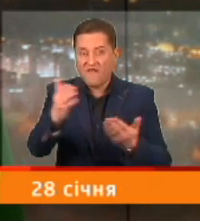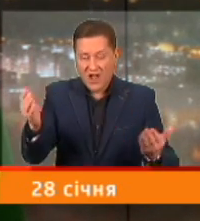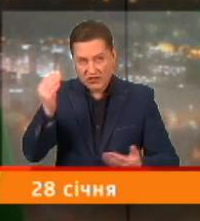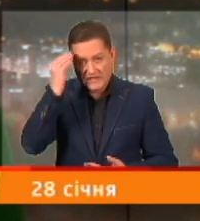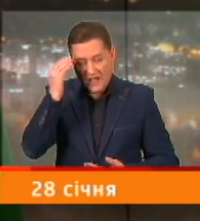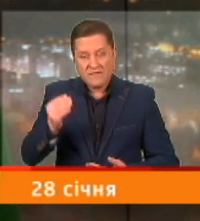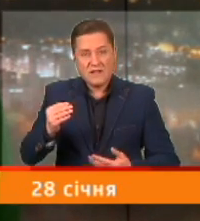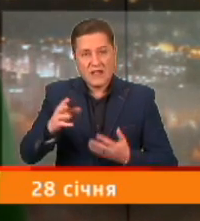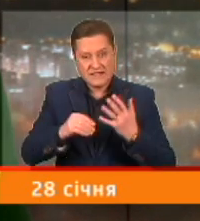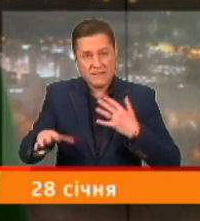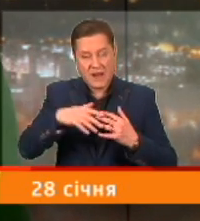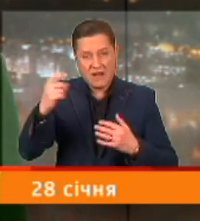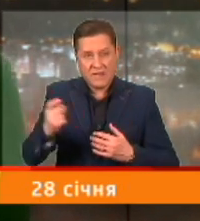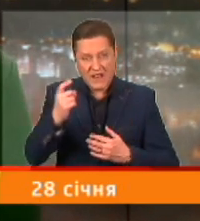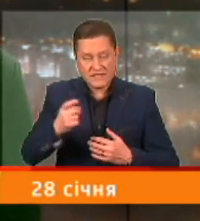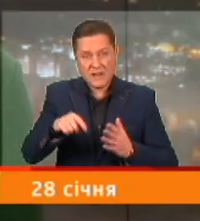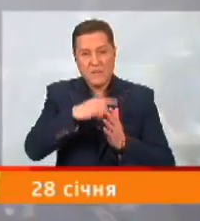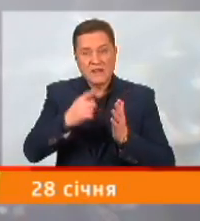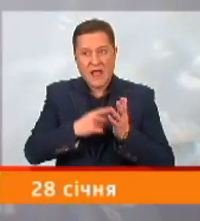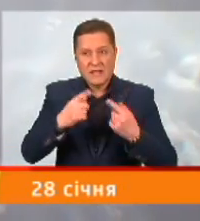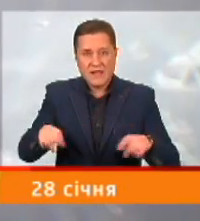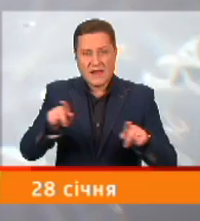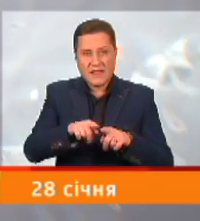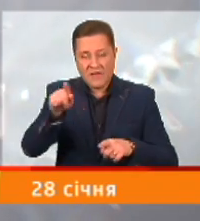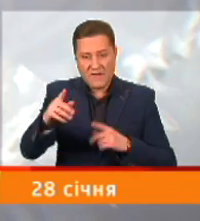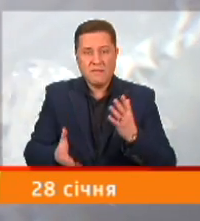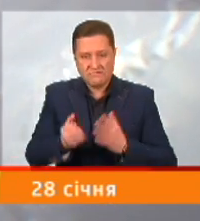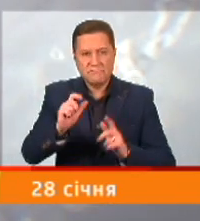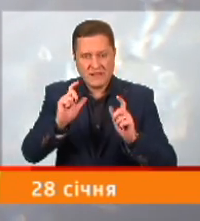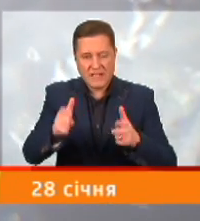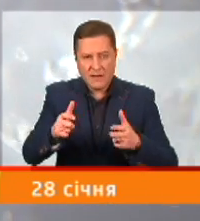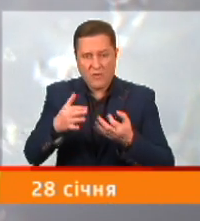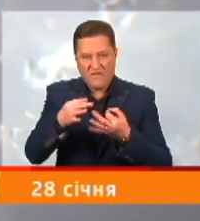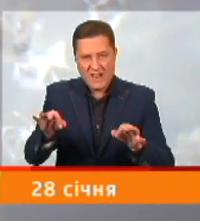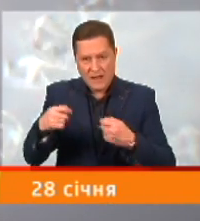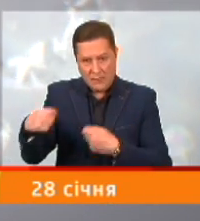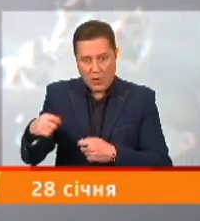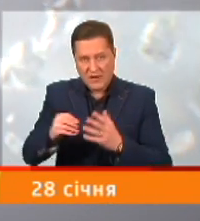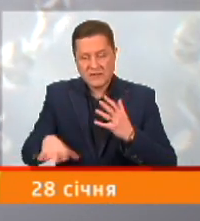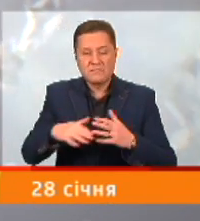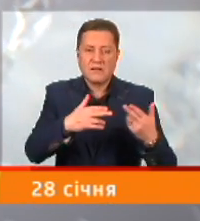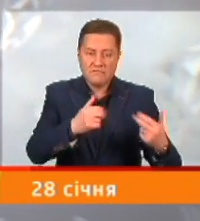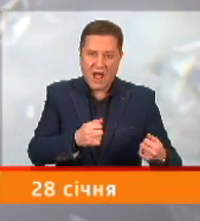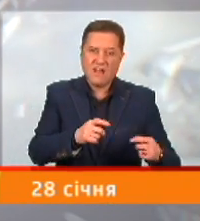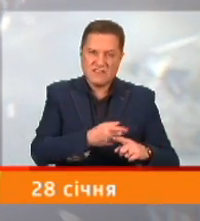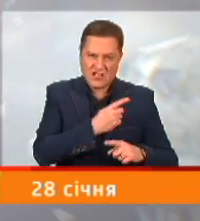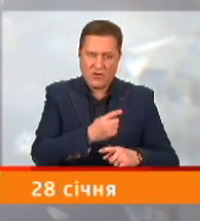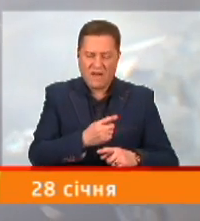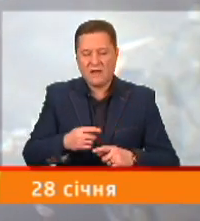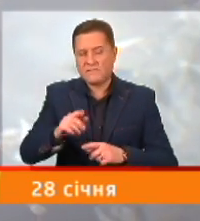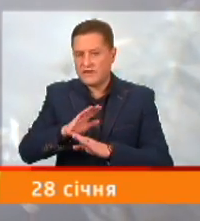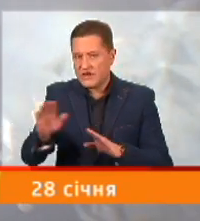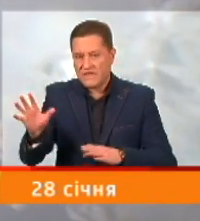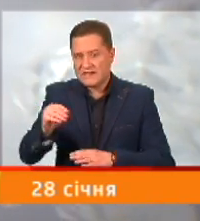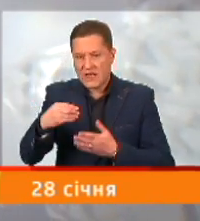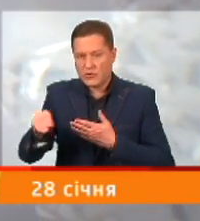до земельної власності. Питання звучить так. Чи ви підтримуєте вільний продаж землі? Так, земля – товар. Ні. Усе